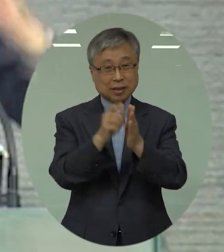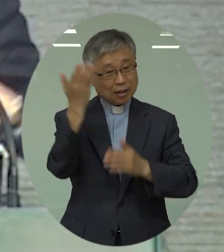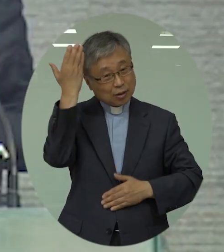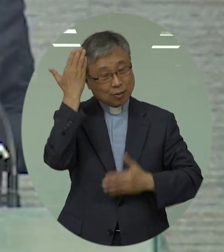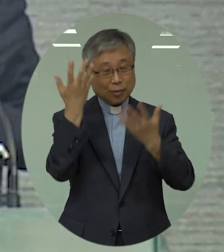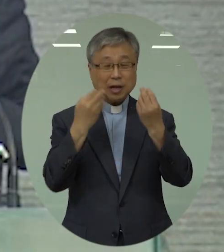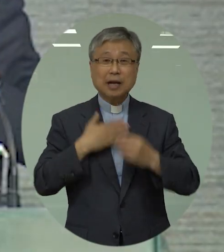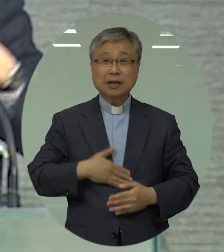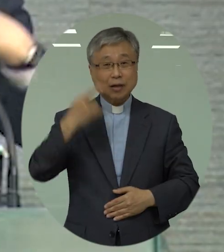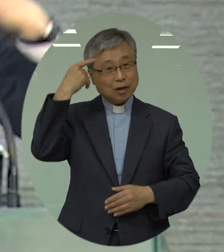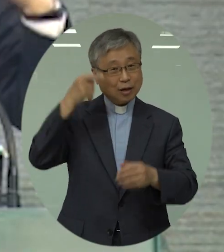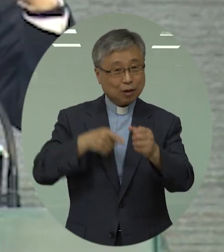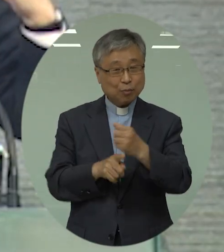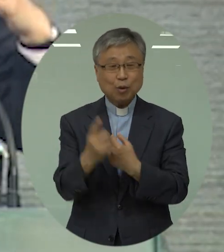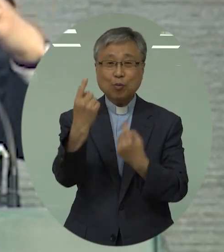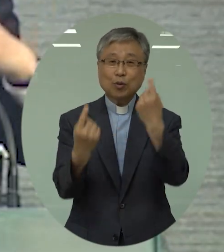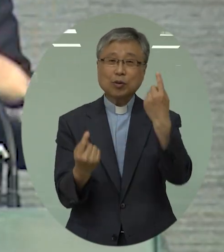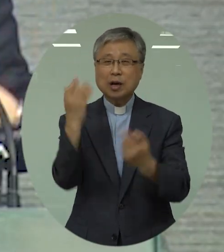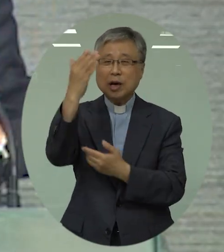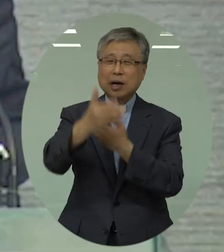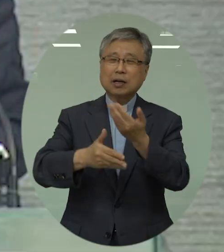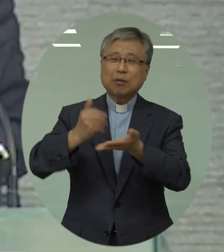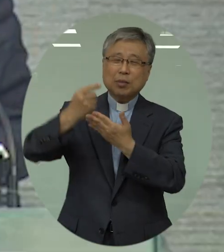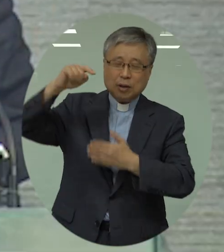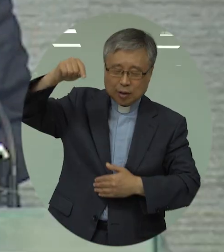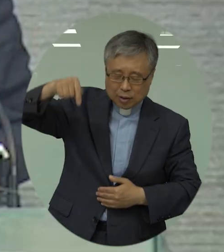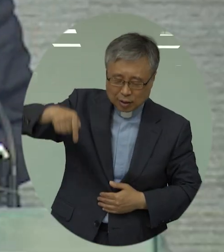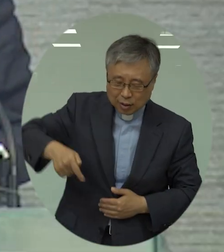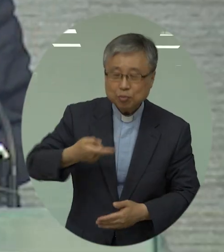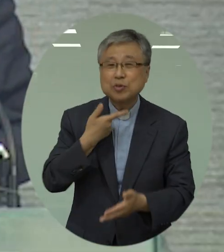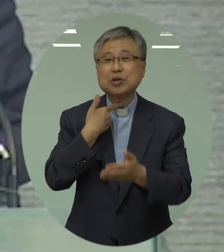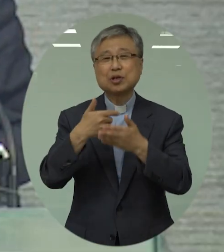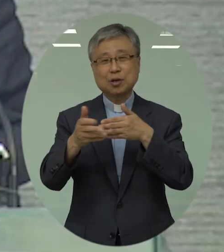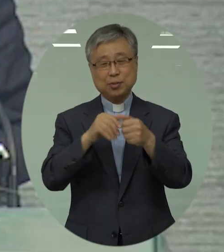많이 안다는 의미보다도 하나님을 깊이 체험하게 된.